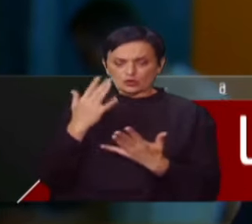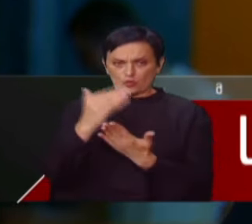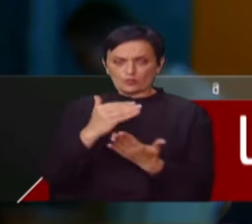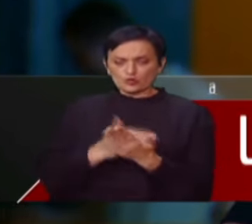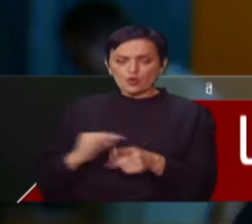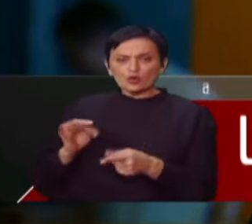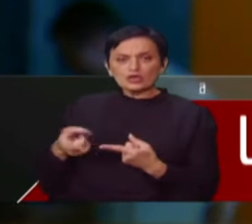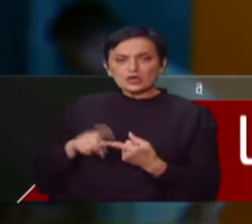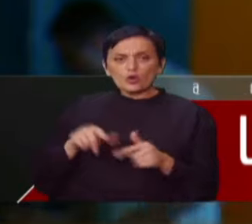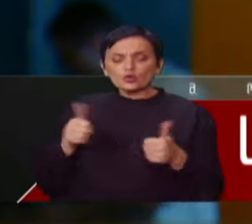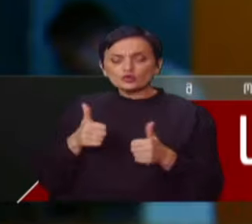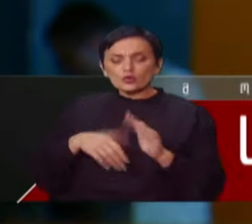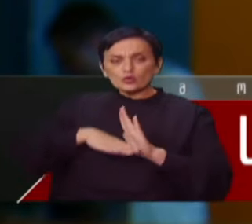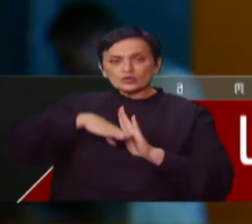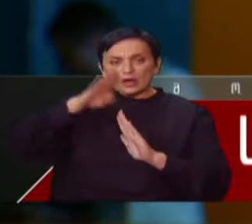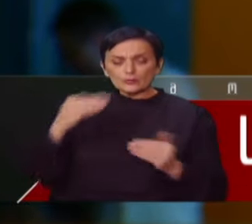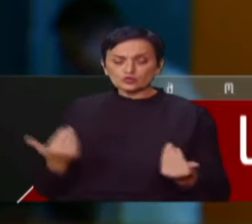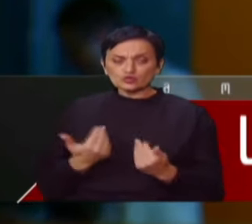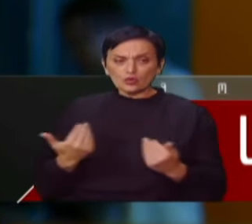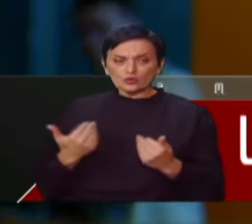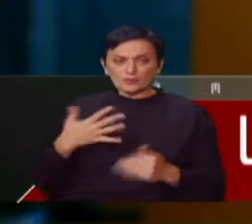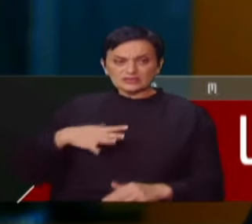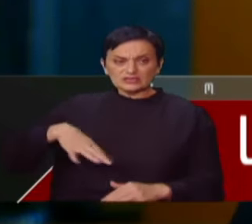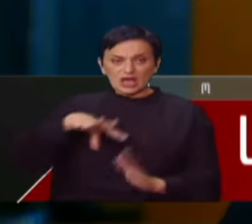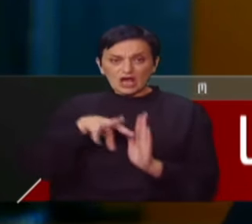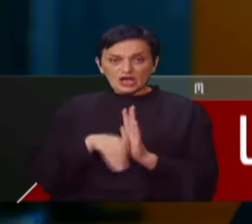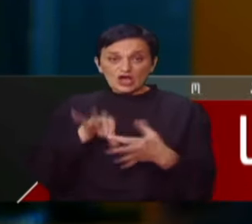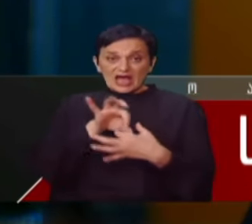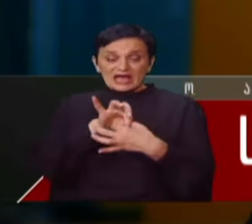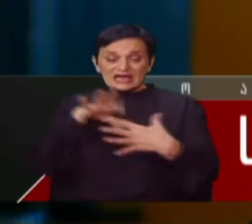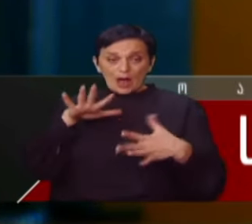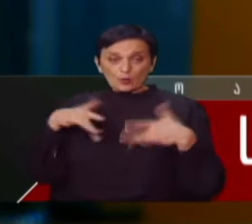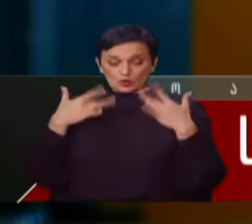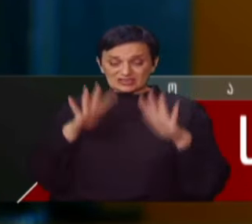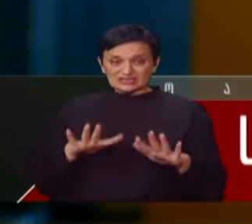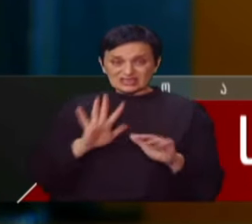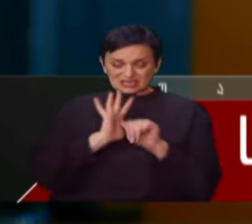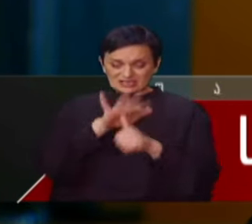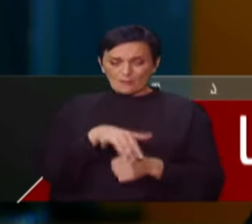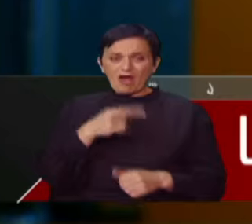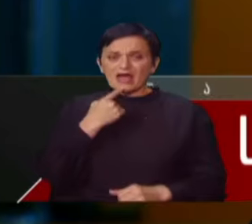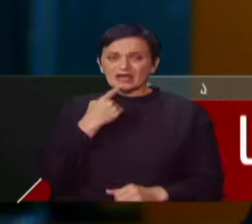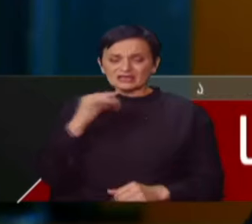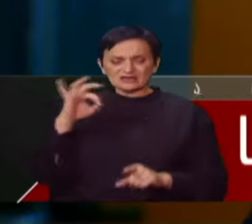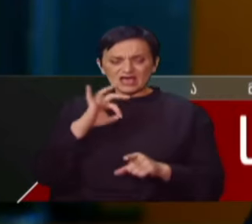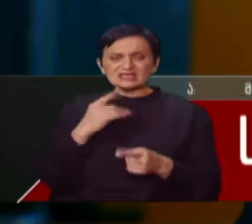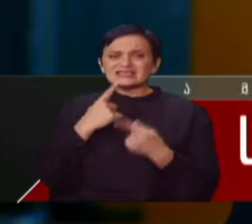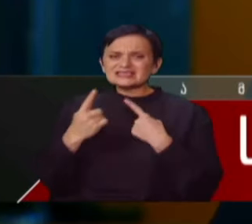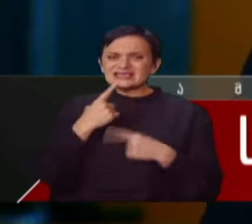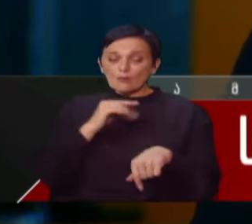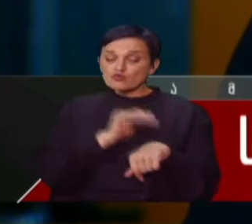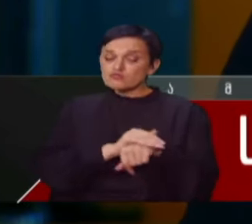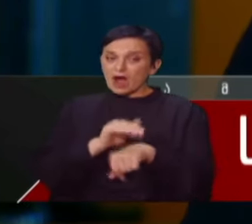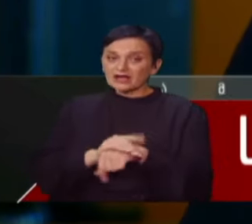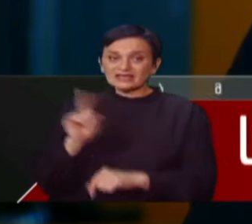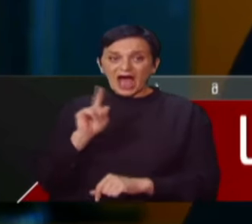იმასთან დაკავშირებით, თუ როგორ უნდა გაუმჯობესდეს ცხოვრება საქართველოში. გამიჯნა სიძულვილის და დამამცირებელ ენასთან, საუბარი ფაქტებით და